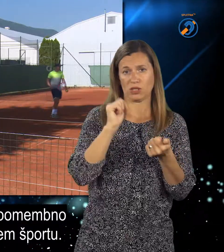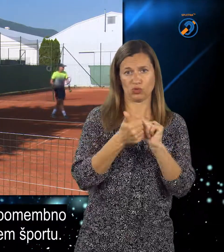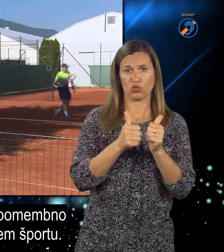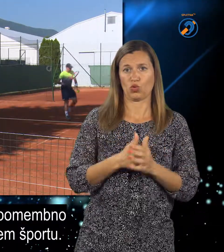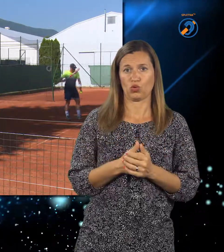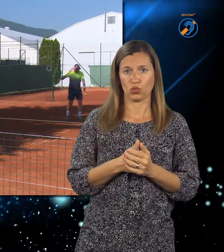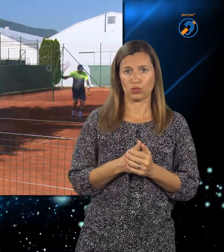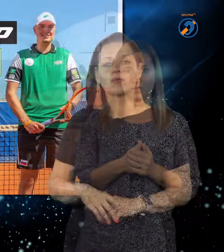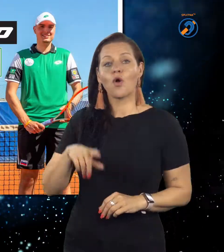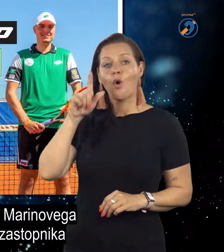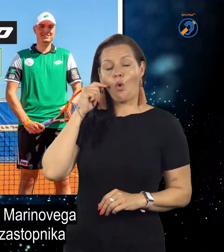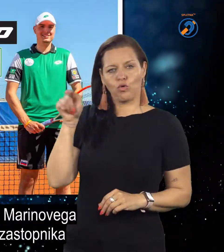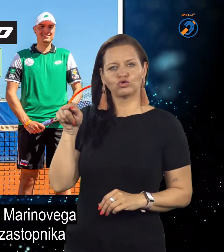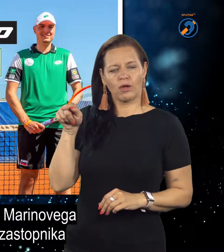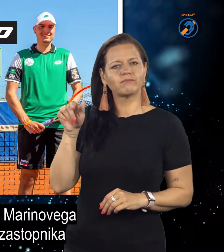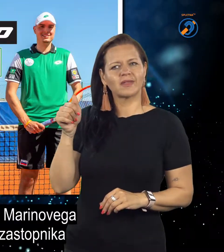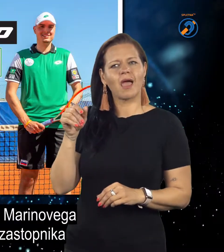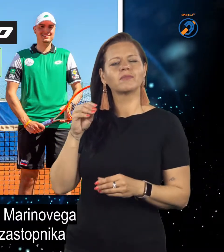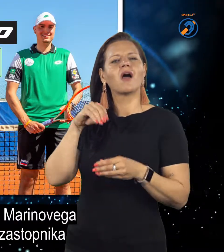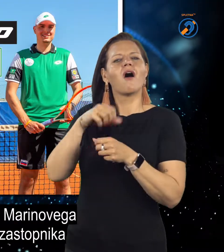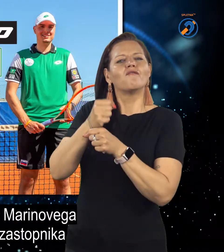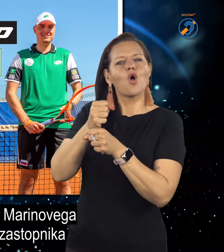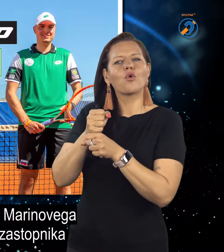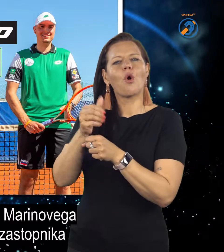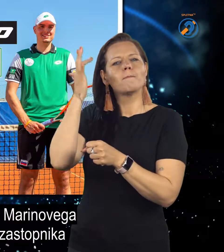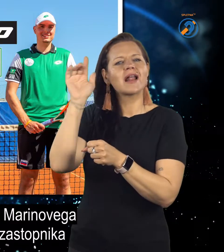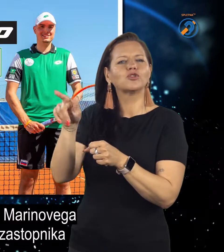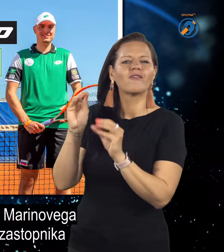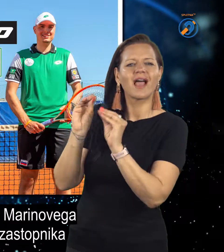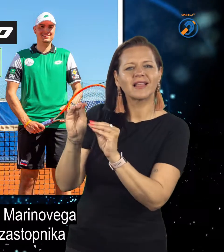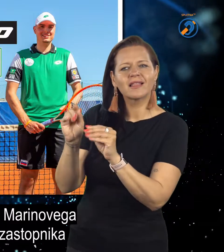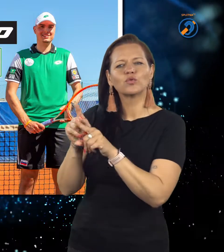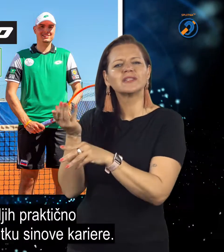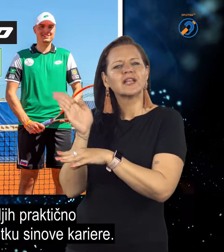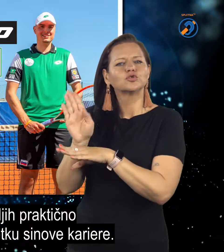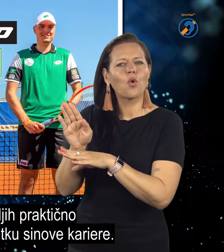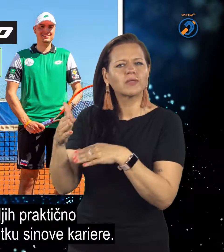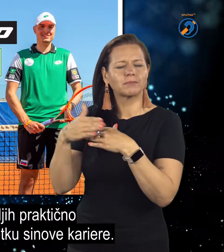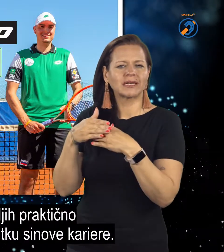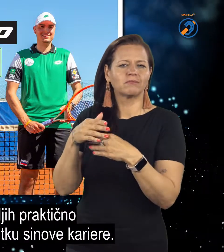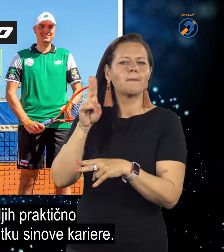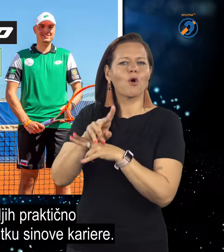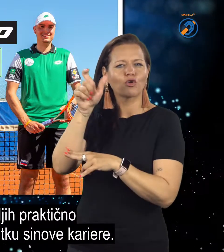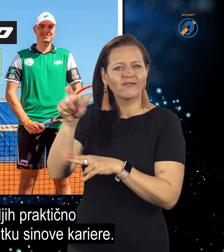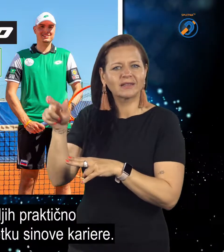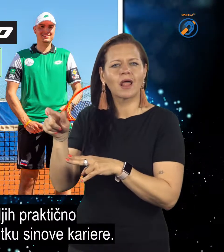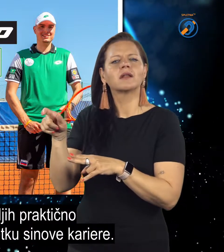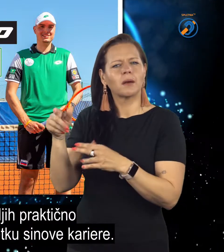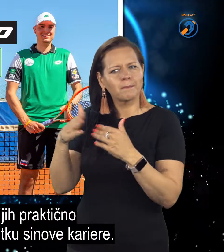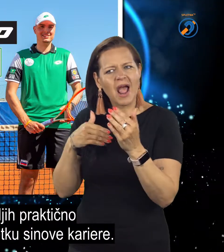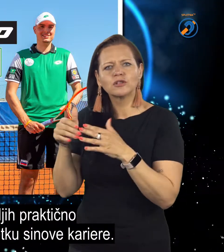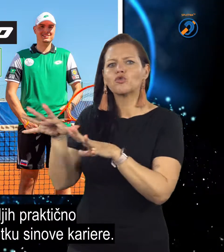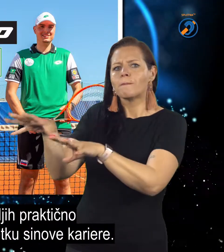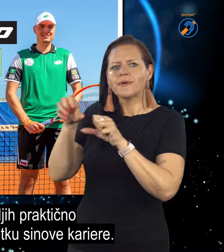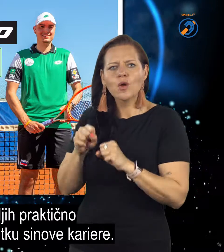vrhunskem športu. Oče je vlogo Marinovega trenerja in zastopnika pri pokroviteljih praktično prevzel že